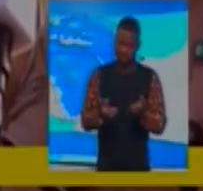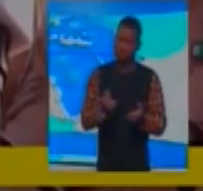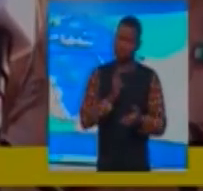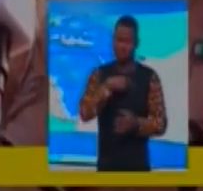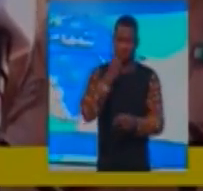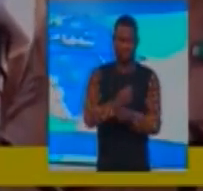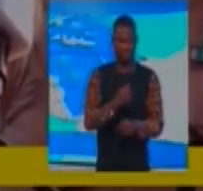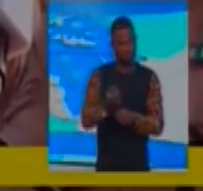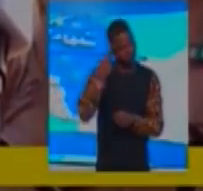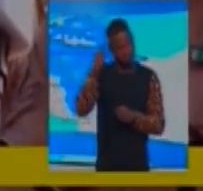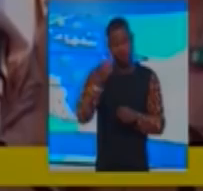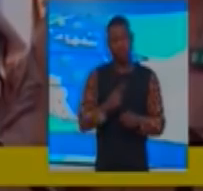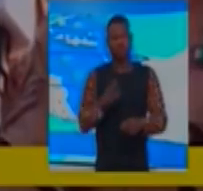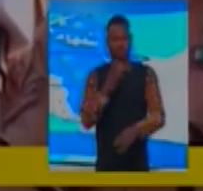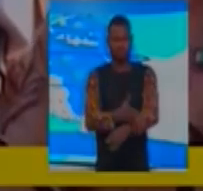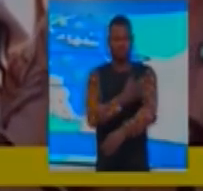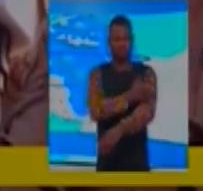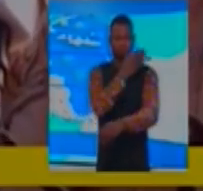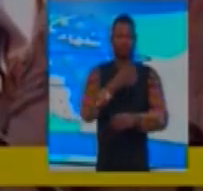de l'avant.